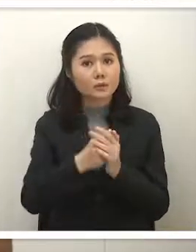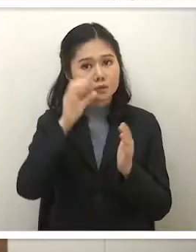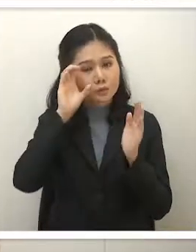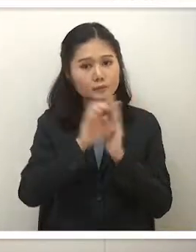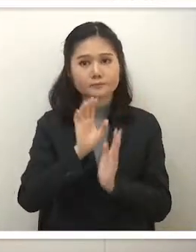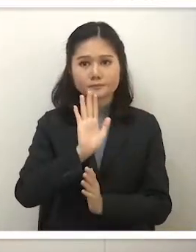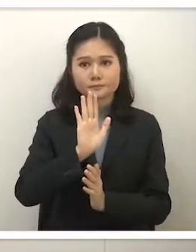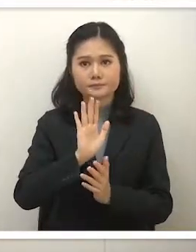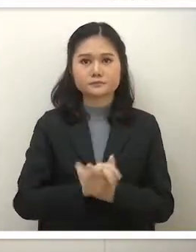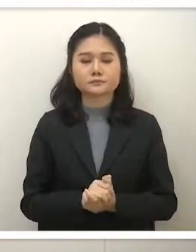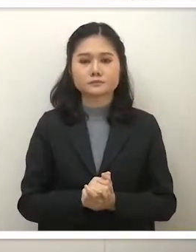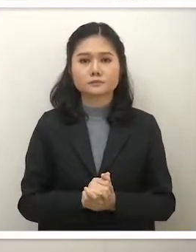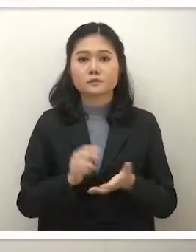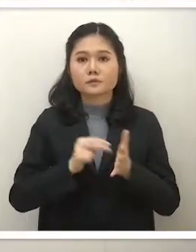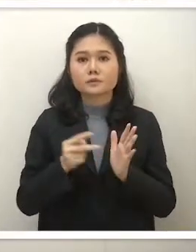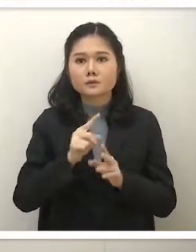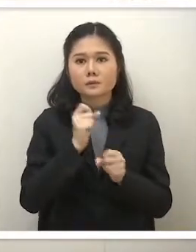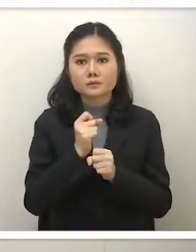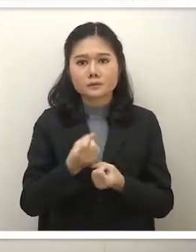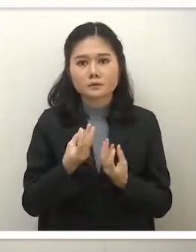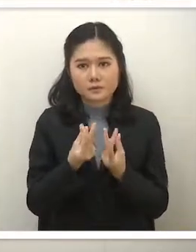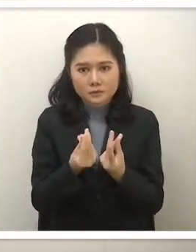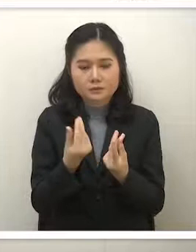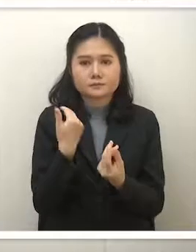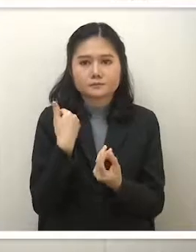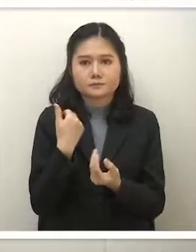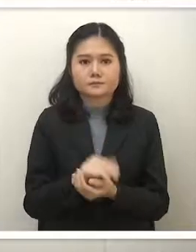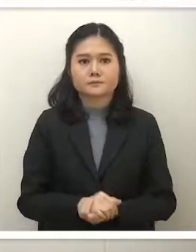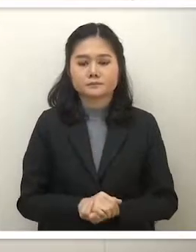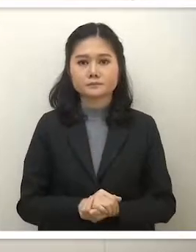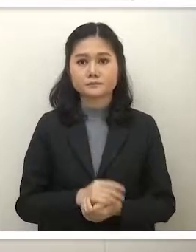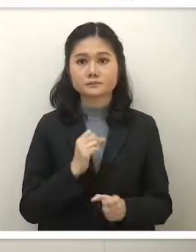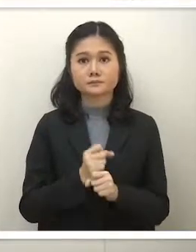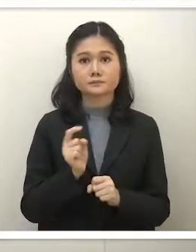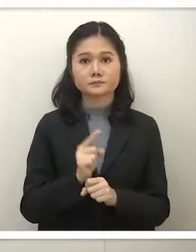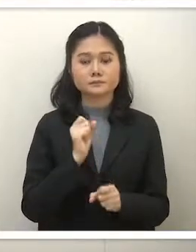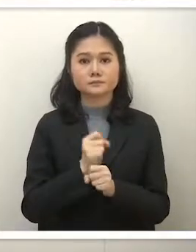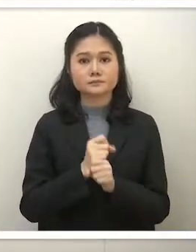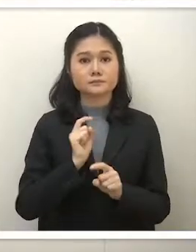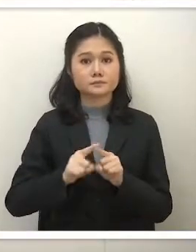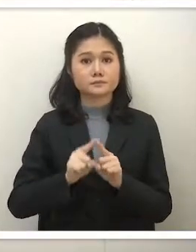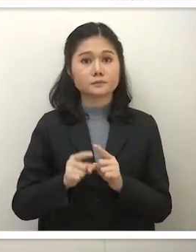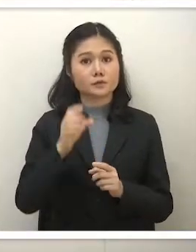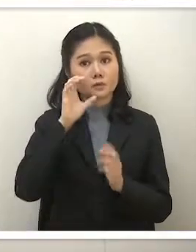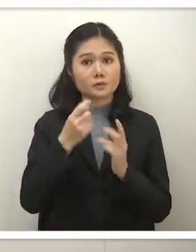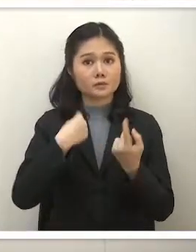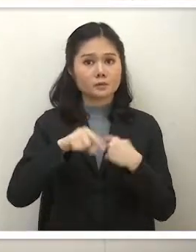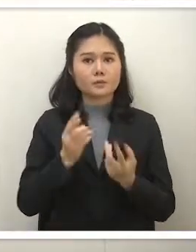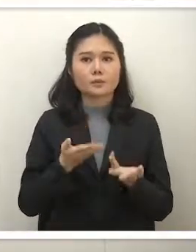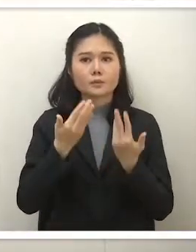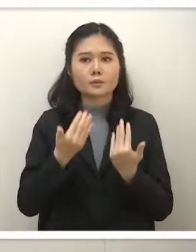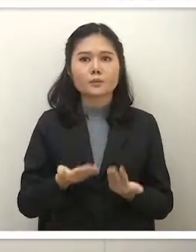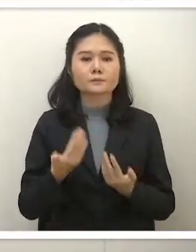ครับลักษณะนี้ถือว่ามีความละเอียดพอสมควรนะครับทำให้ผลงานแอนิเมชันเราจะดูนุ่มนวล